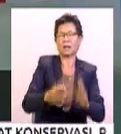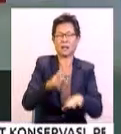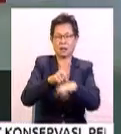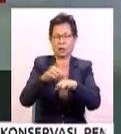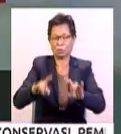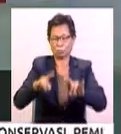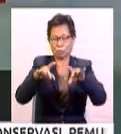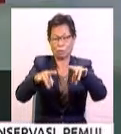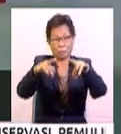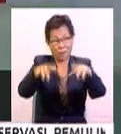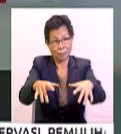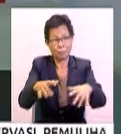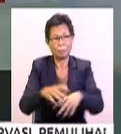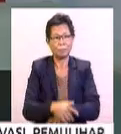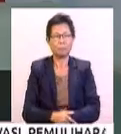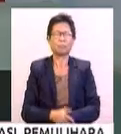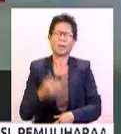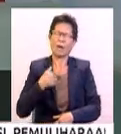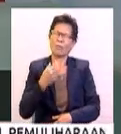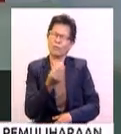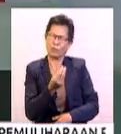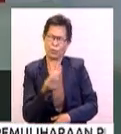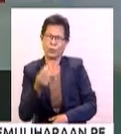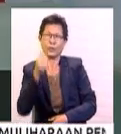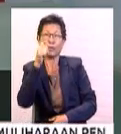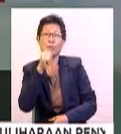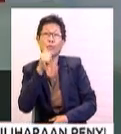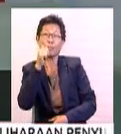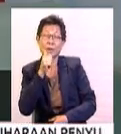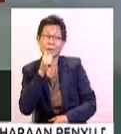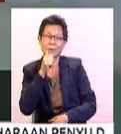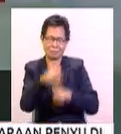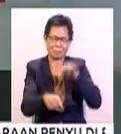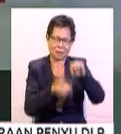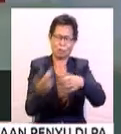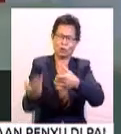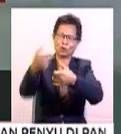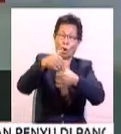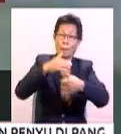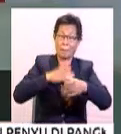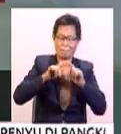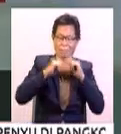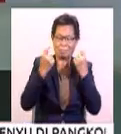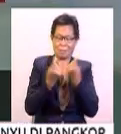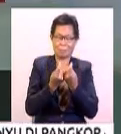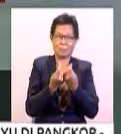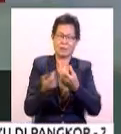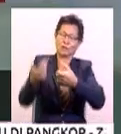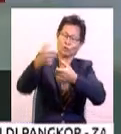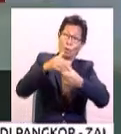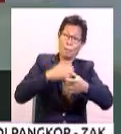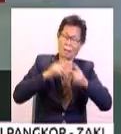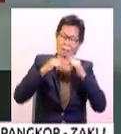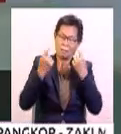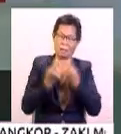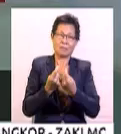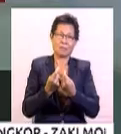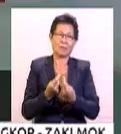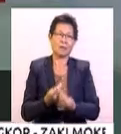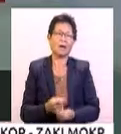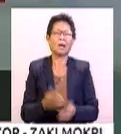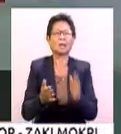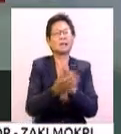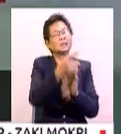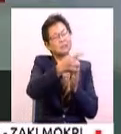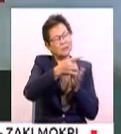saya was terkejut juga kan. Ada few like female cyclists, they want to join my team. So that one saya tak decide lagi. I have to discover my coach lah, tengok